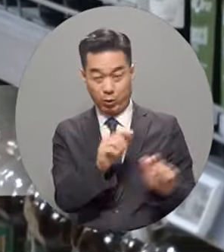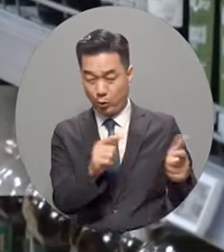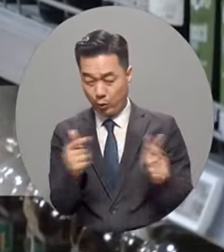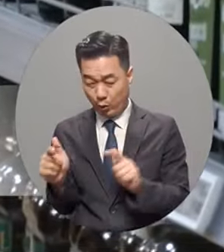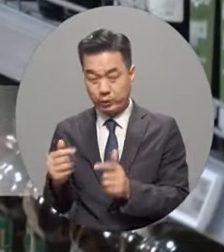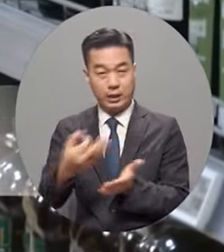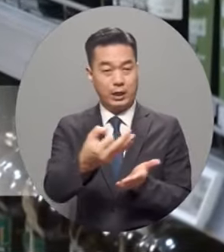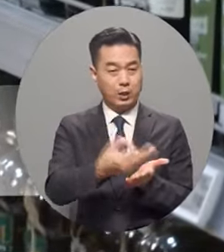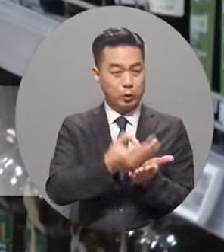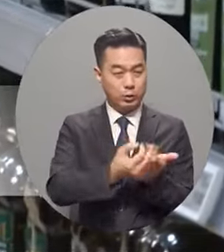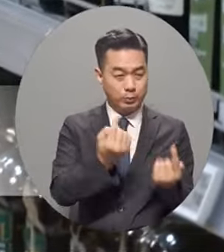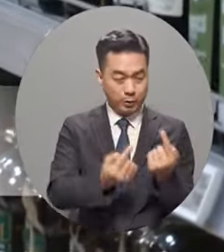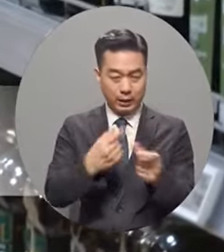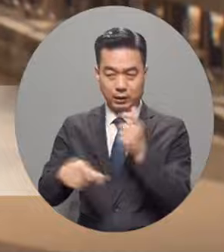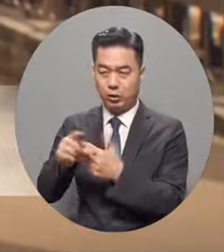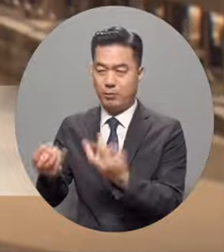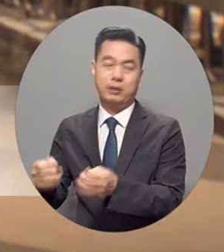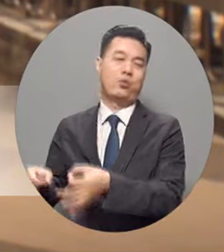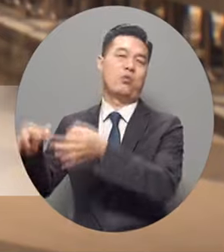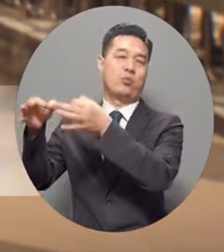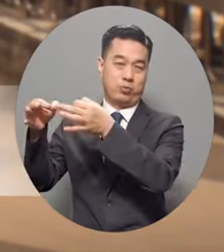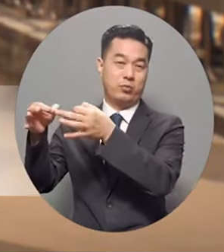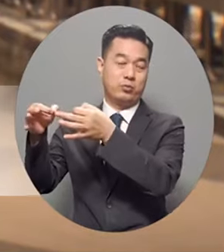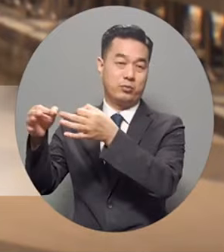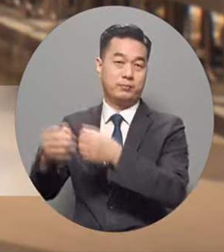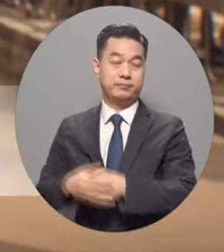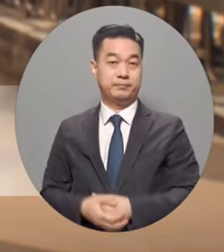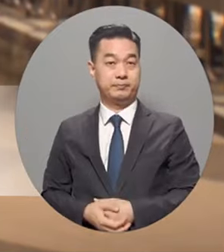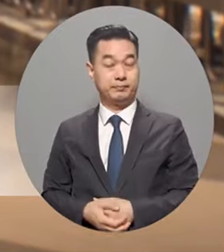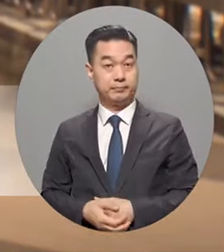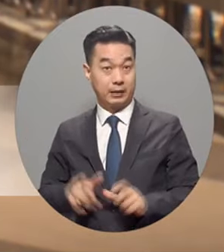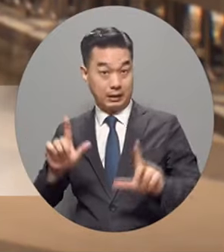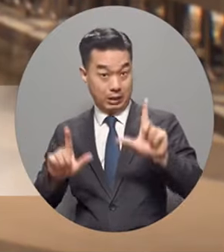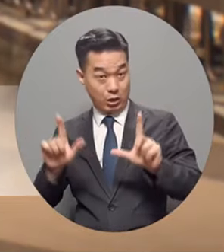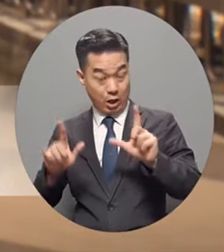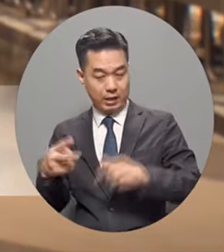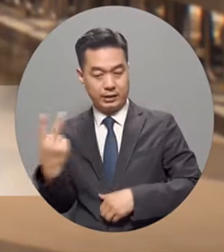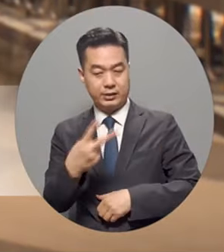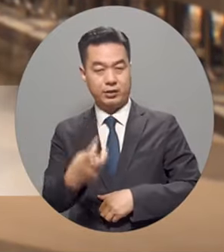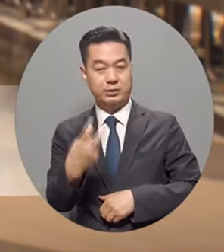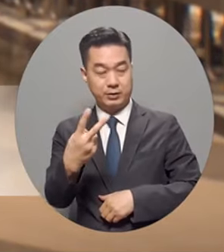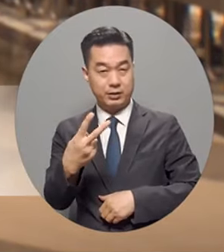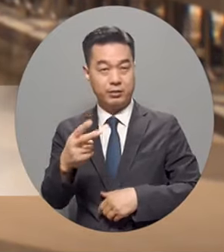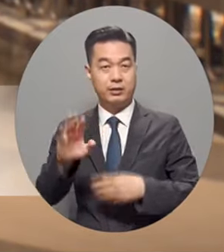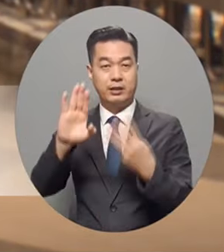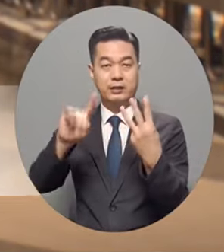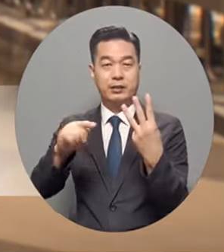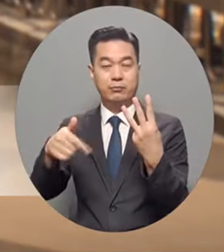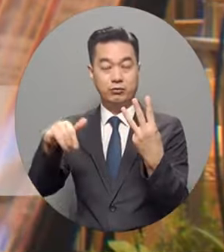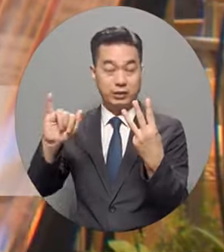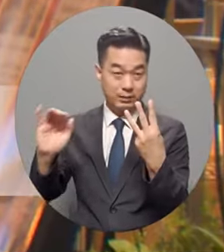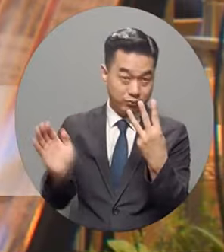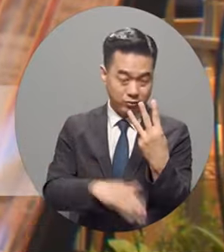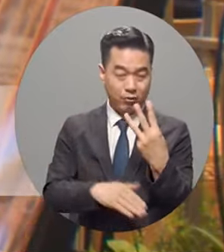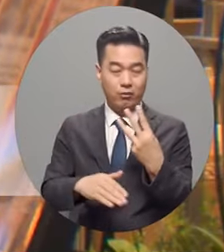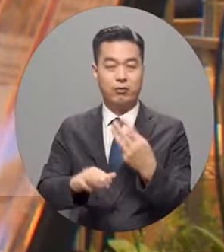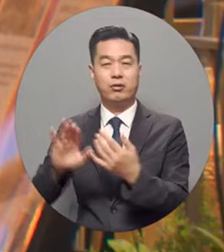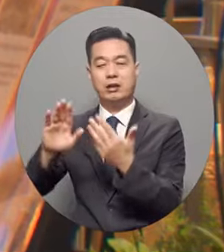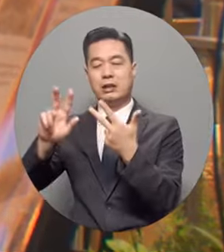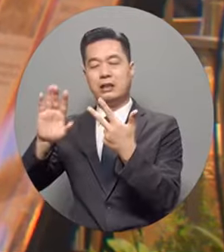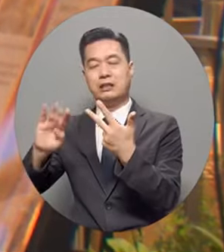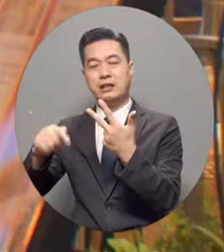소득 증가폭보다 컸다는 얘기입니다. 이런 현상은 2022년 3분기부터 7개 분기째 이어지고